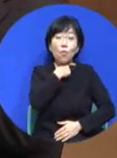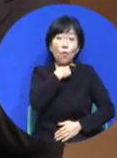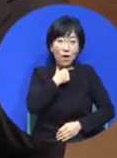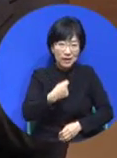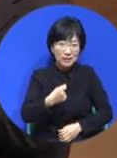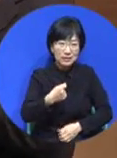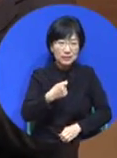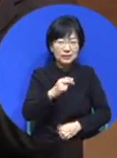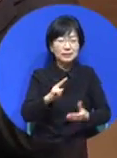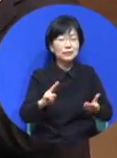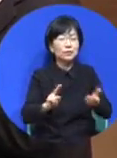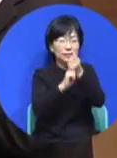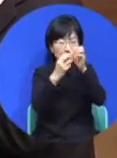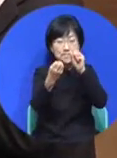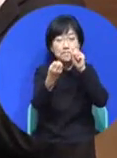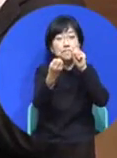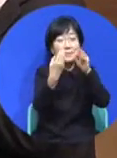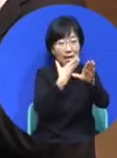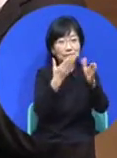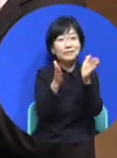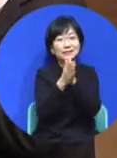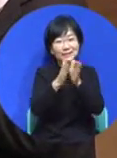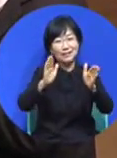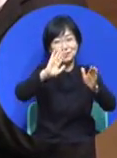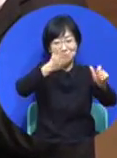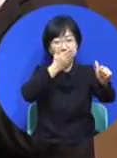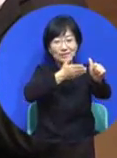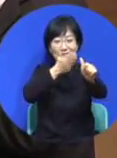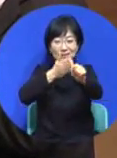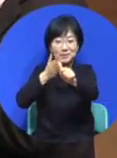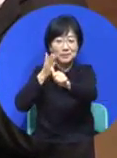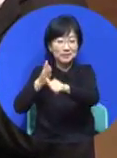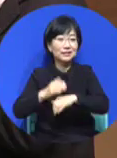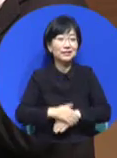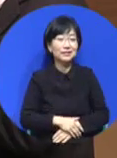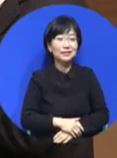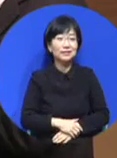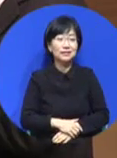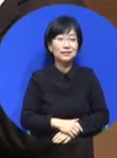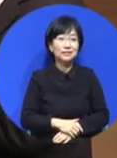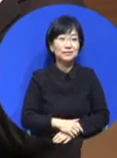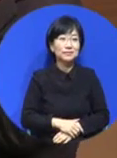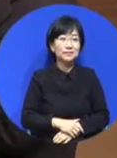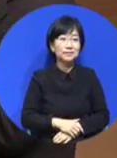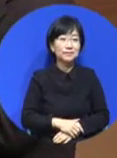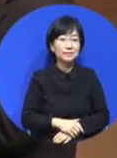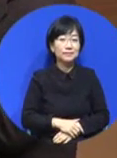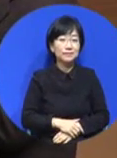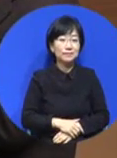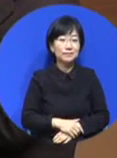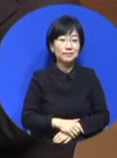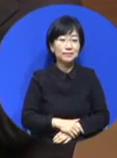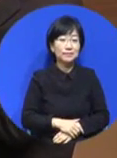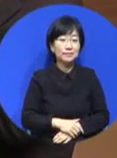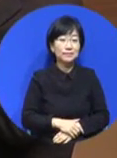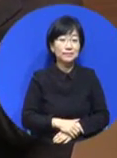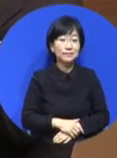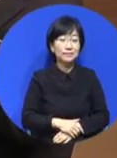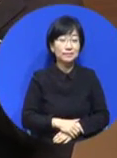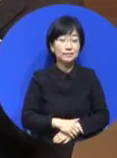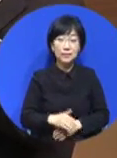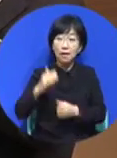pray and I know that God wants his works to rise up in all of you pastors and church officers and remnants and business people. 달라요. 너로